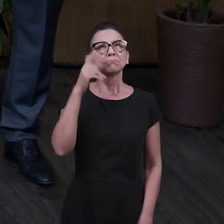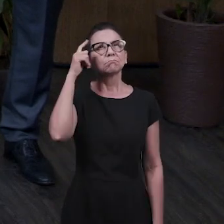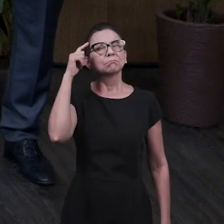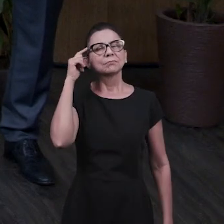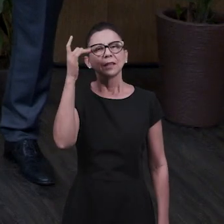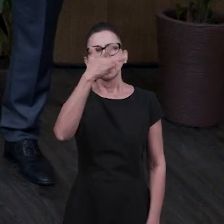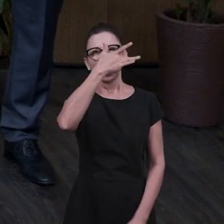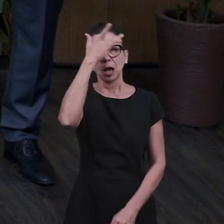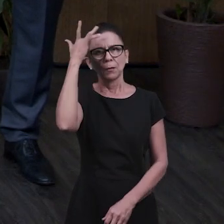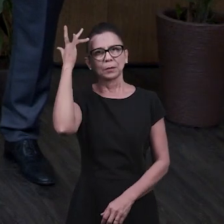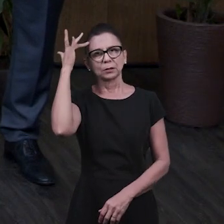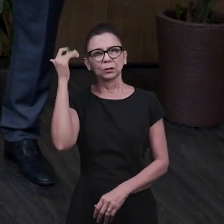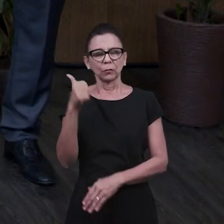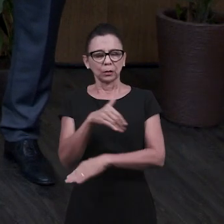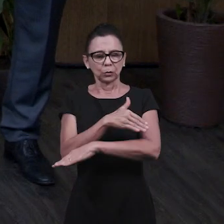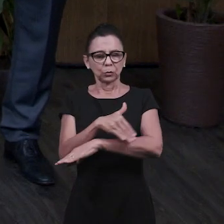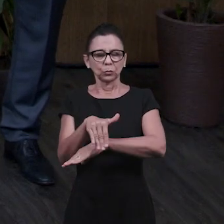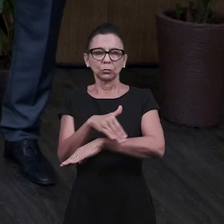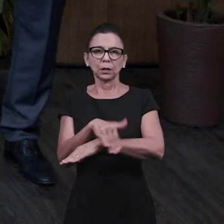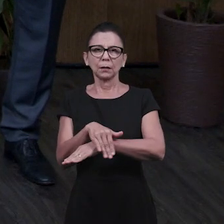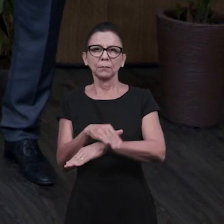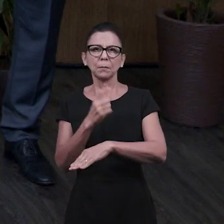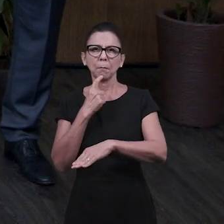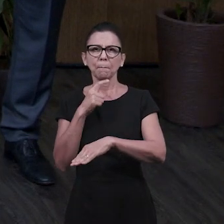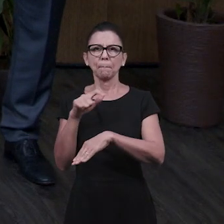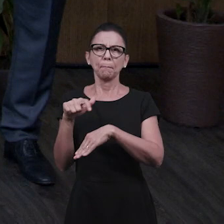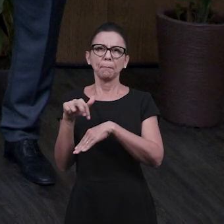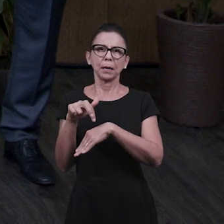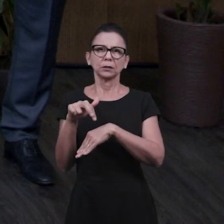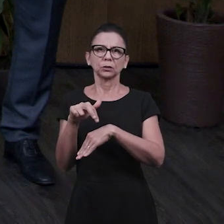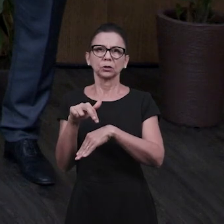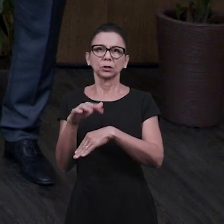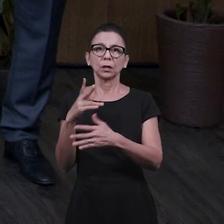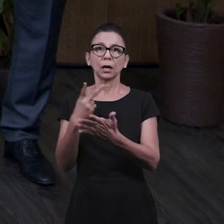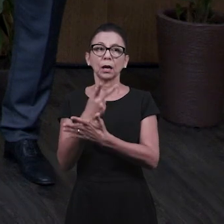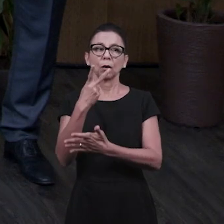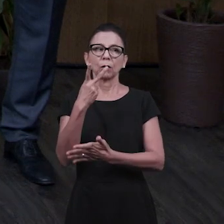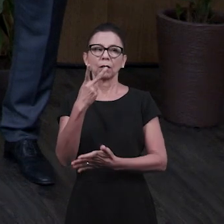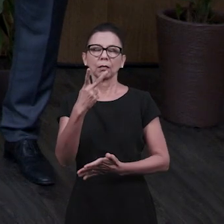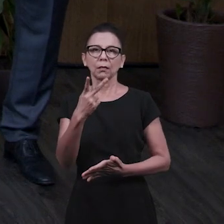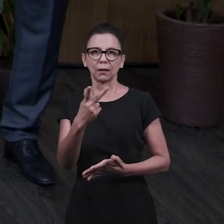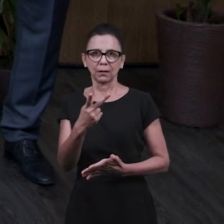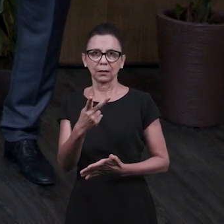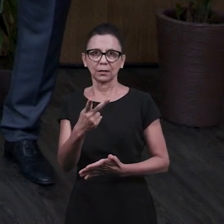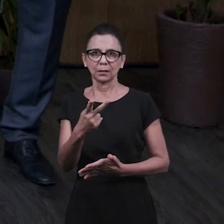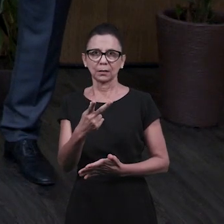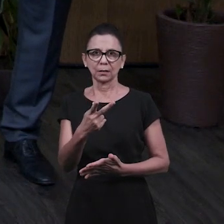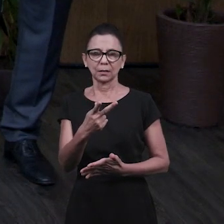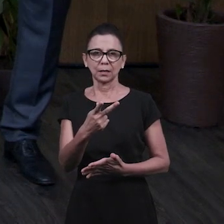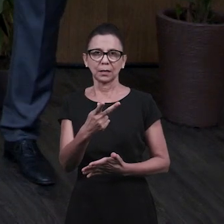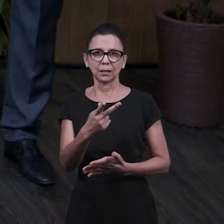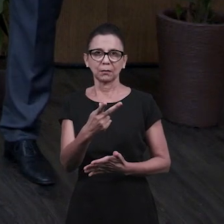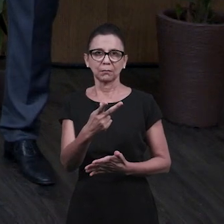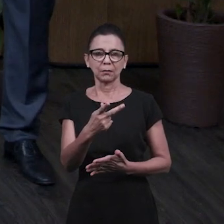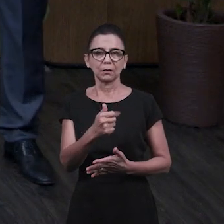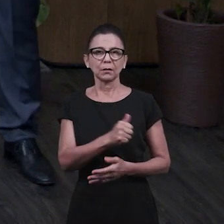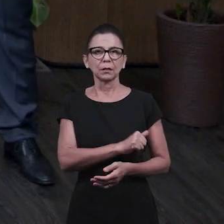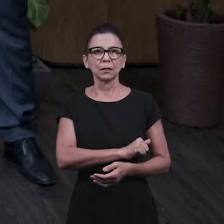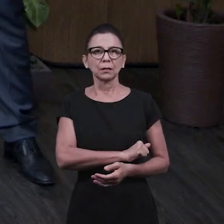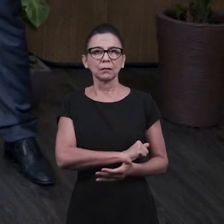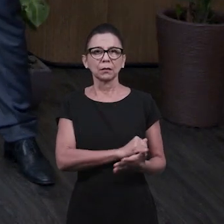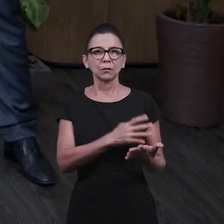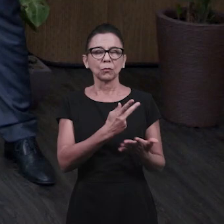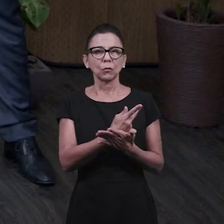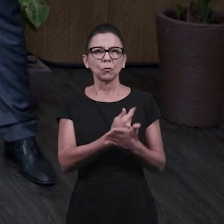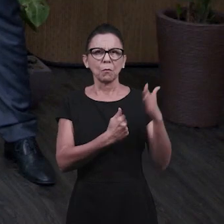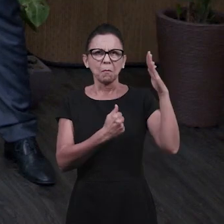chemin entend la parole, mais le mal vient et enlève la sémence de son cœur.